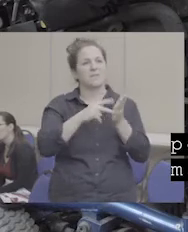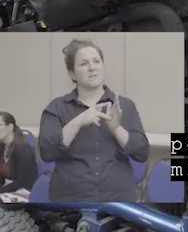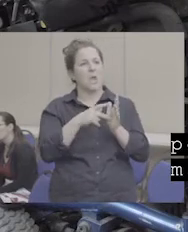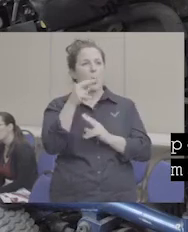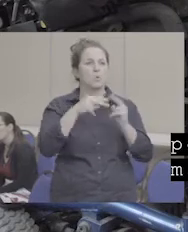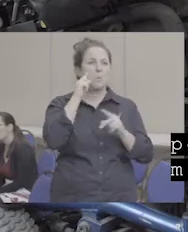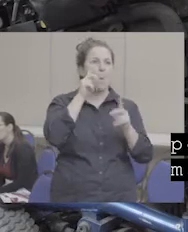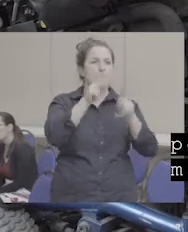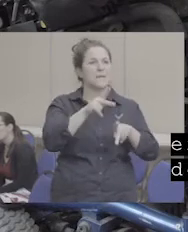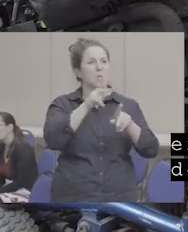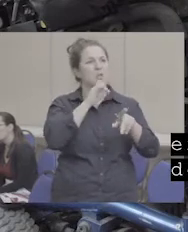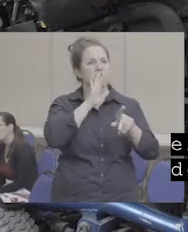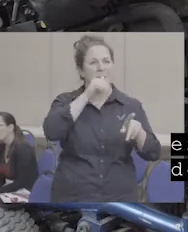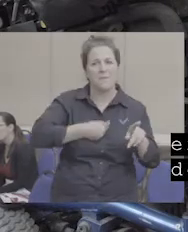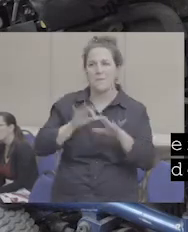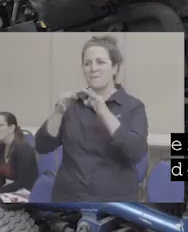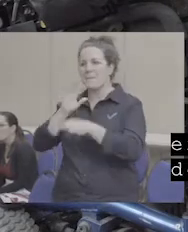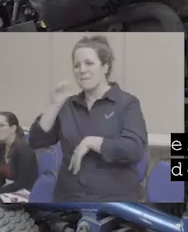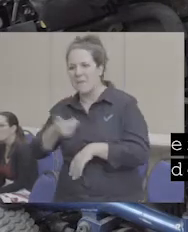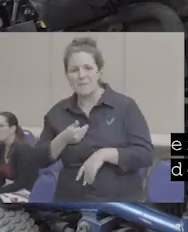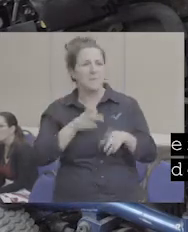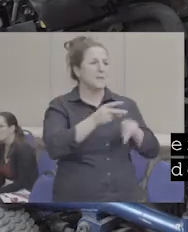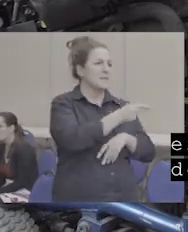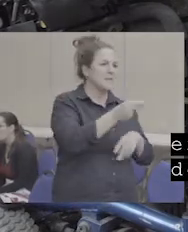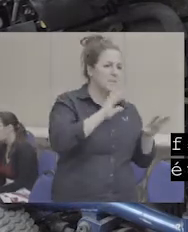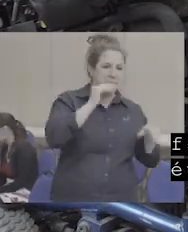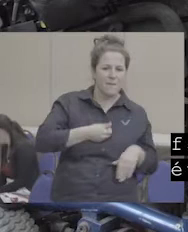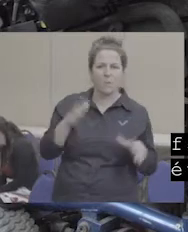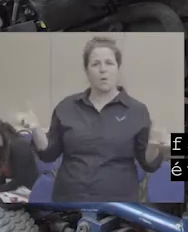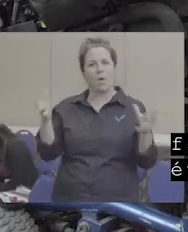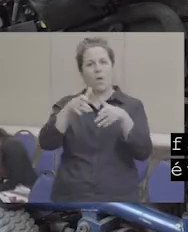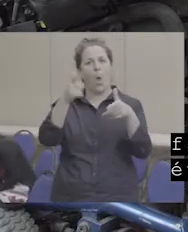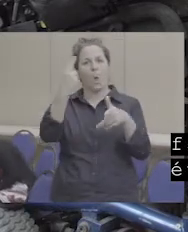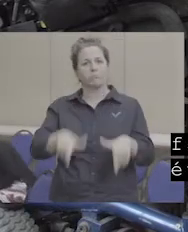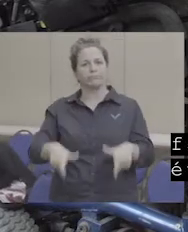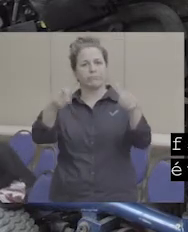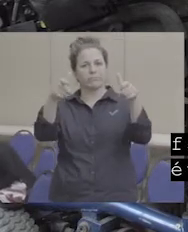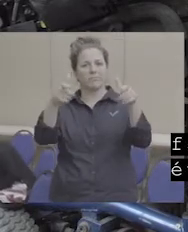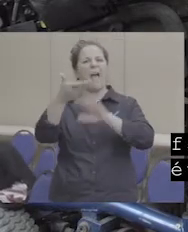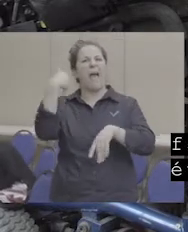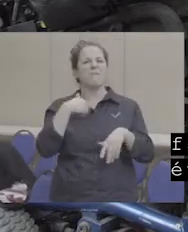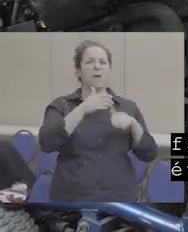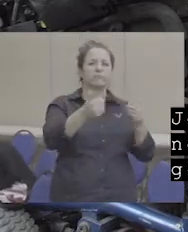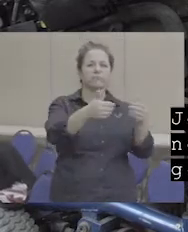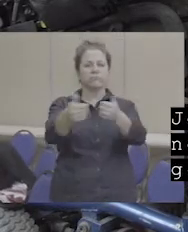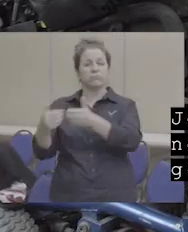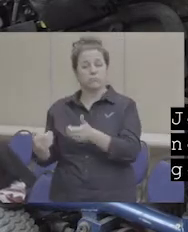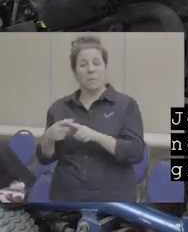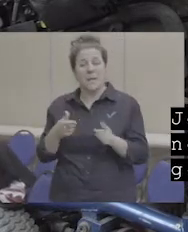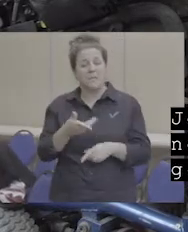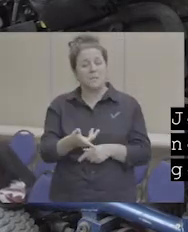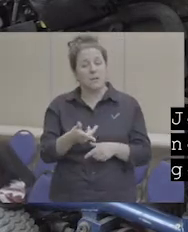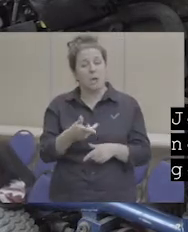mixité, personnes en situation de handicap avec des logements famille. Mais c'est une évolution collective, puis je suis bien